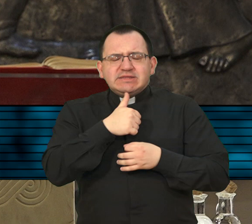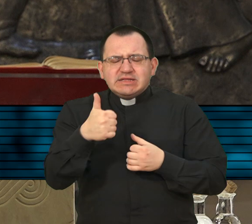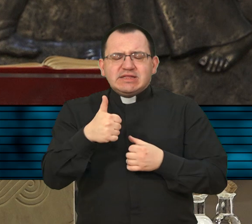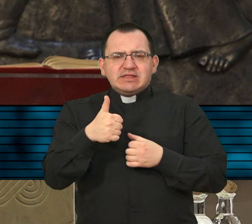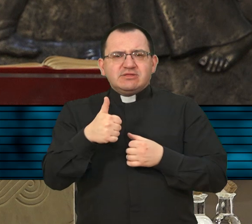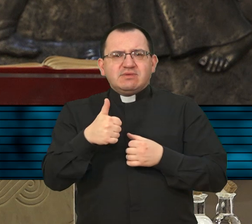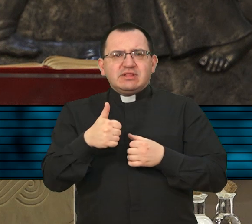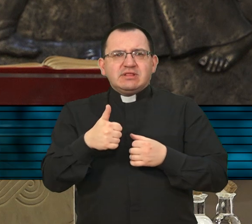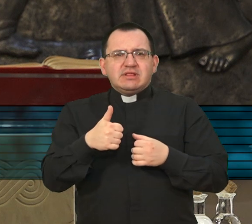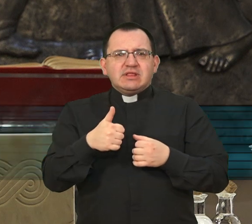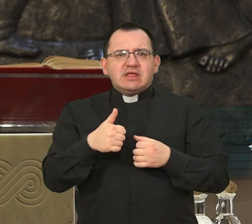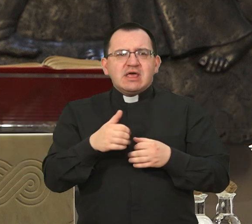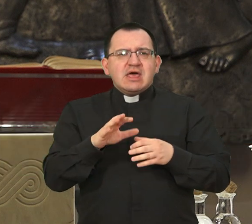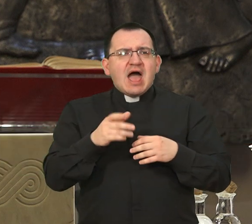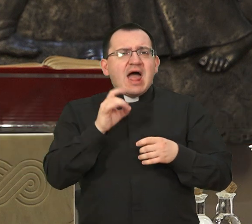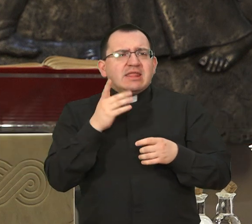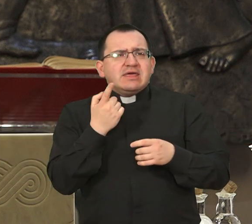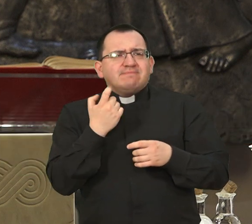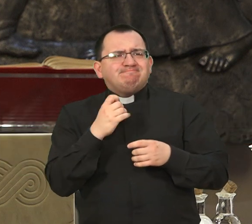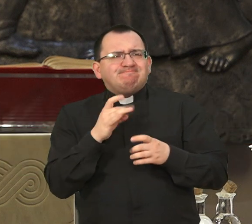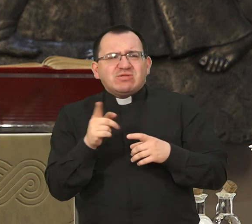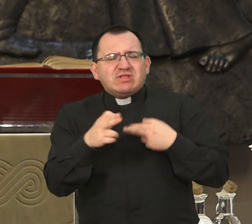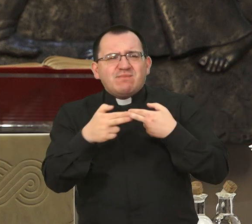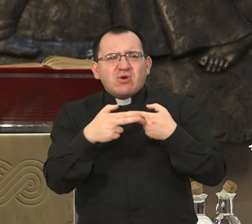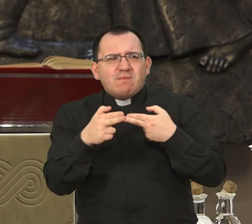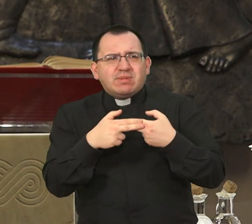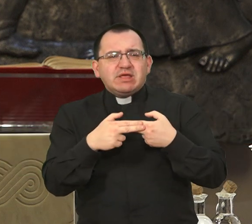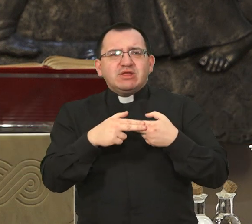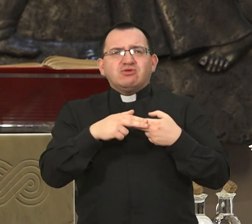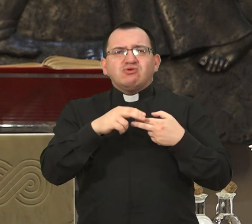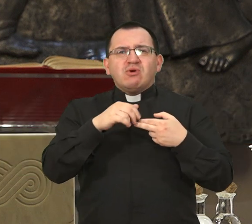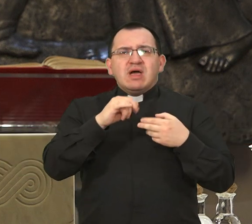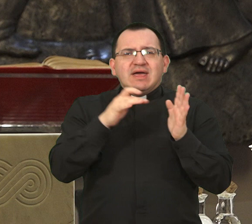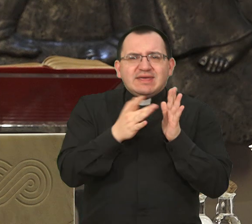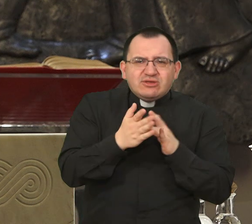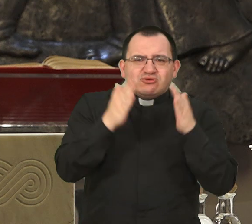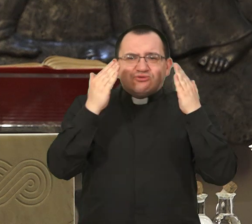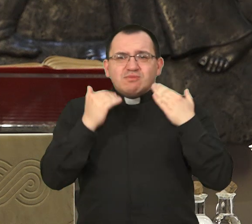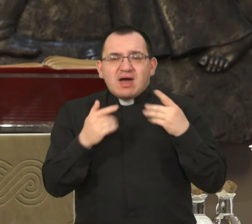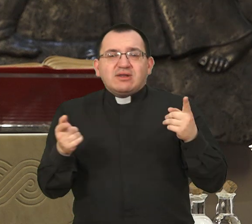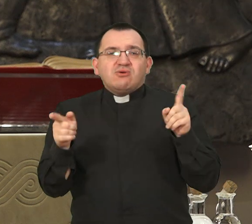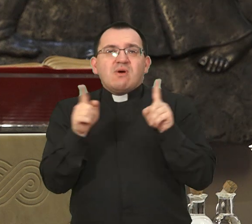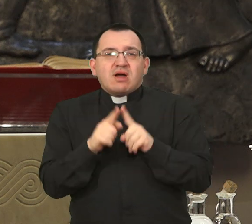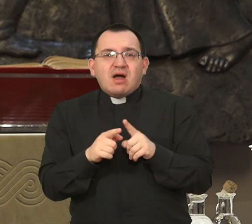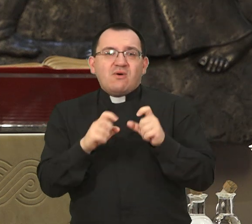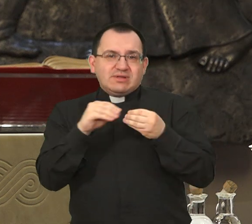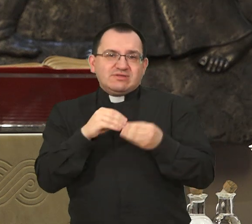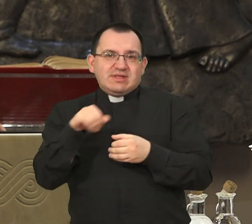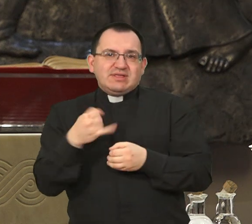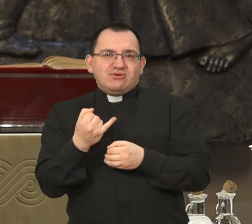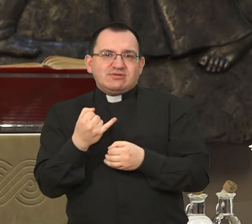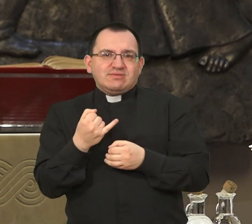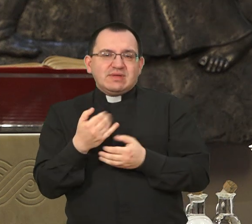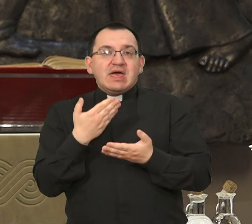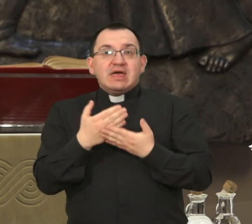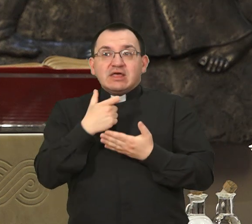bio tako blizak Isusu, tako blizak Mariji, Isusovoj majci, kao što je bio sveti Josip. I Bog